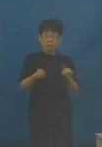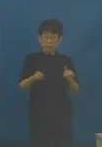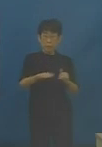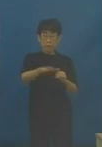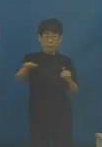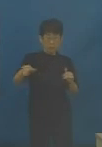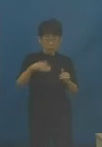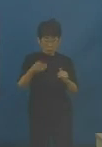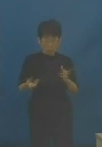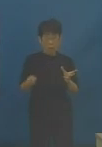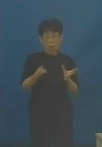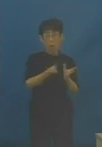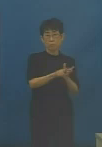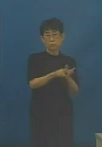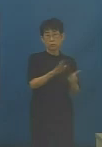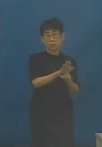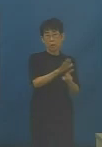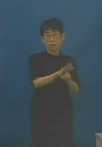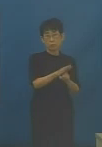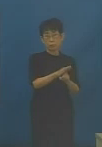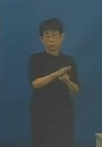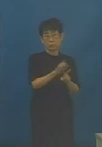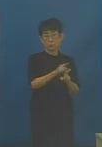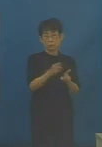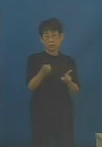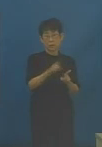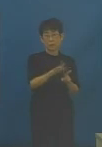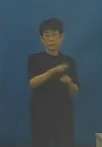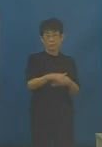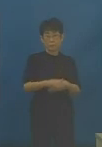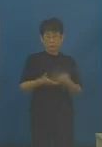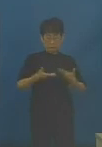。それから重症化リスクのある方が